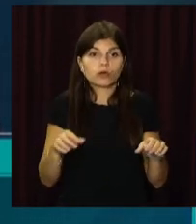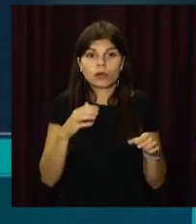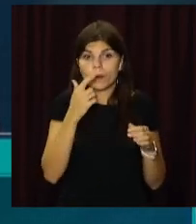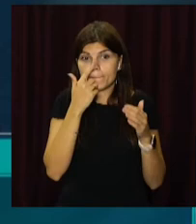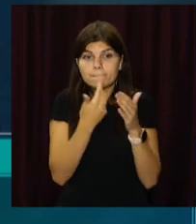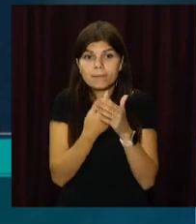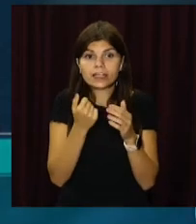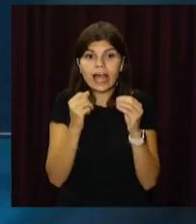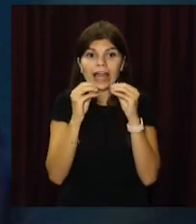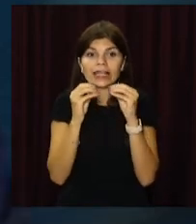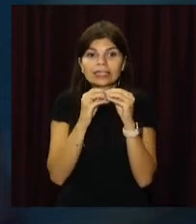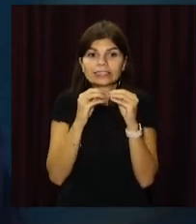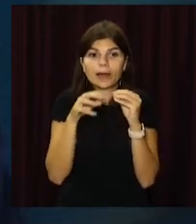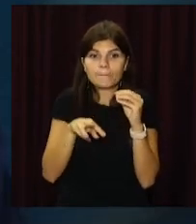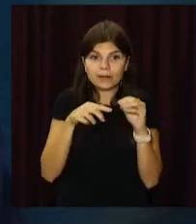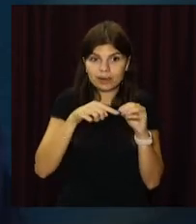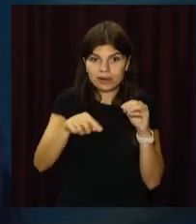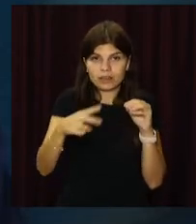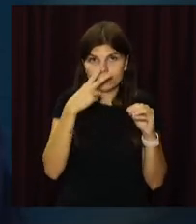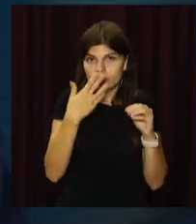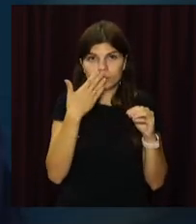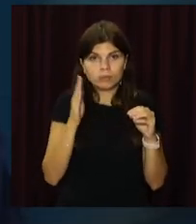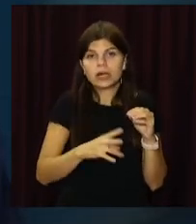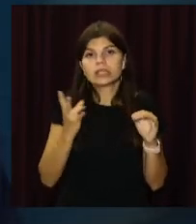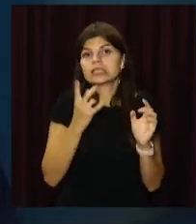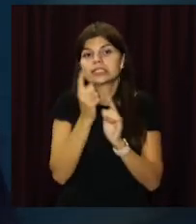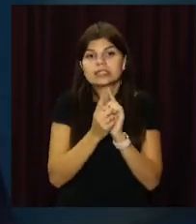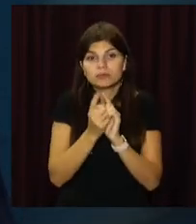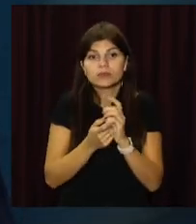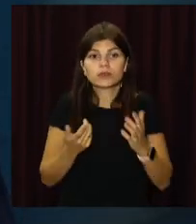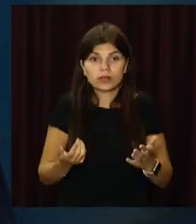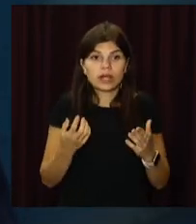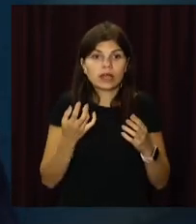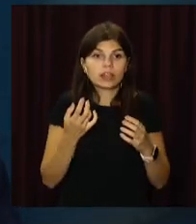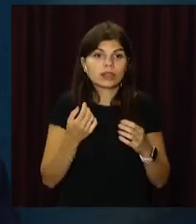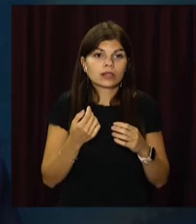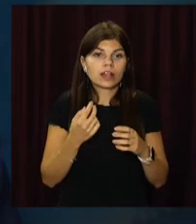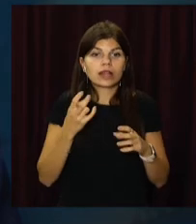на 10-метровій ділянці підлягають заміні. Товщина